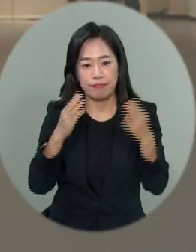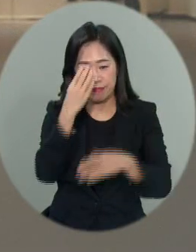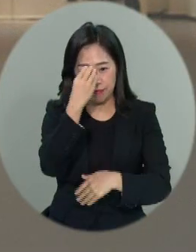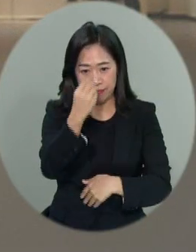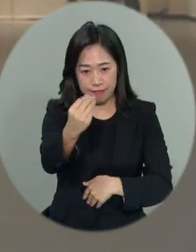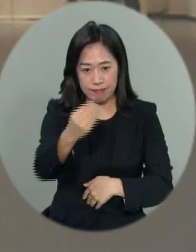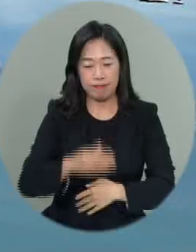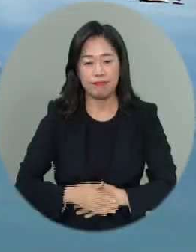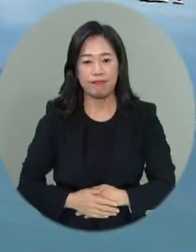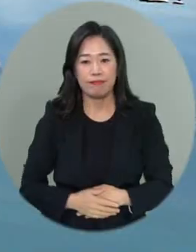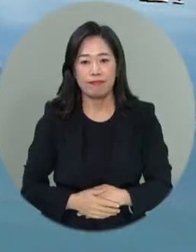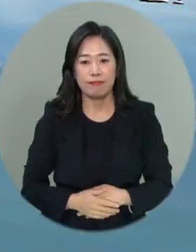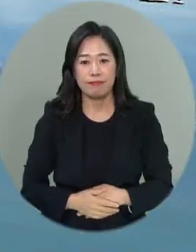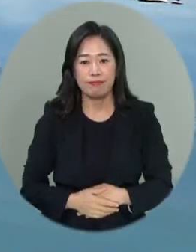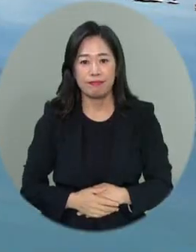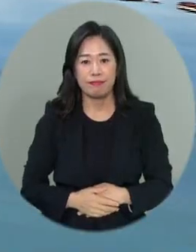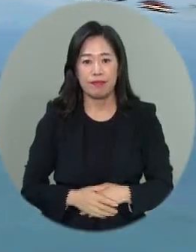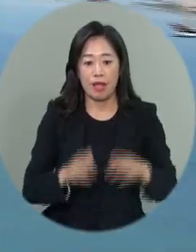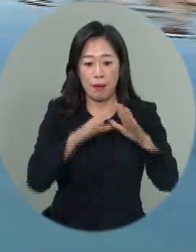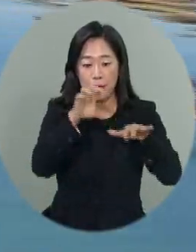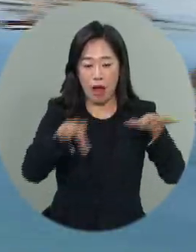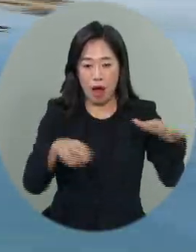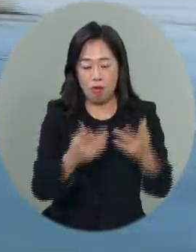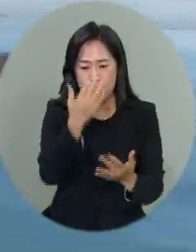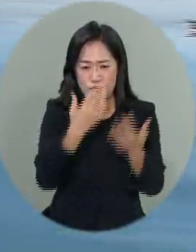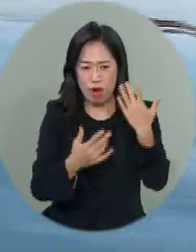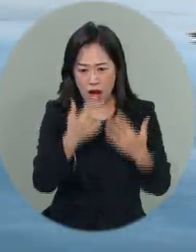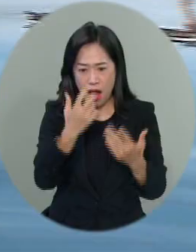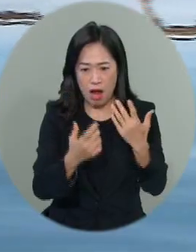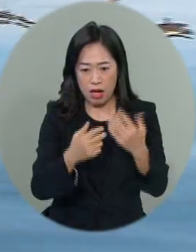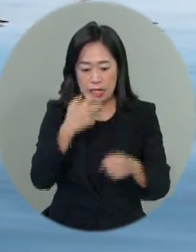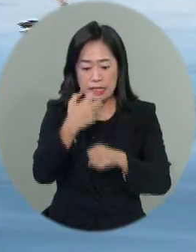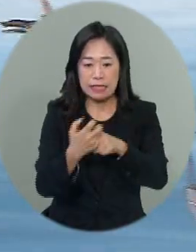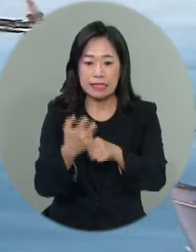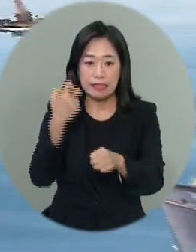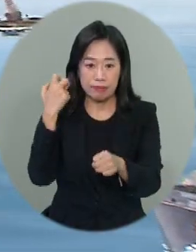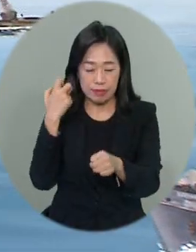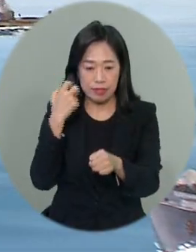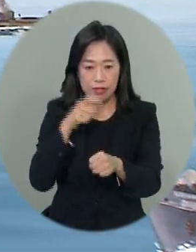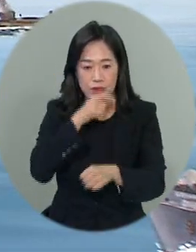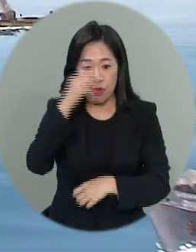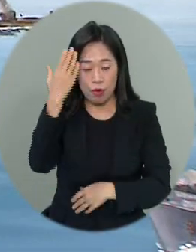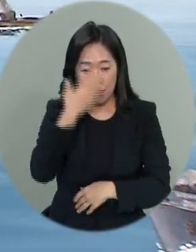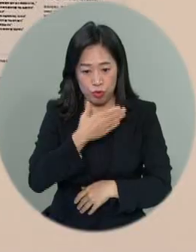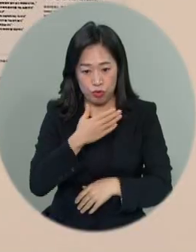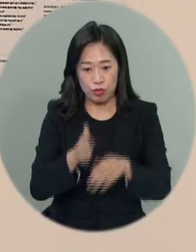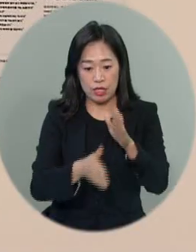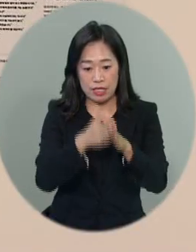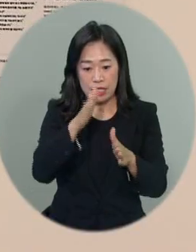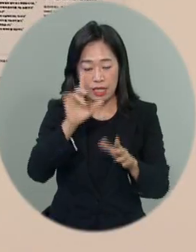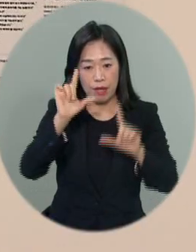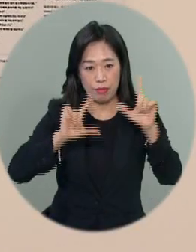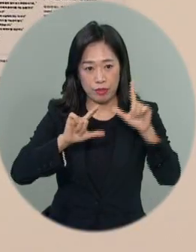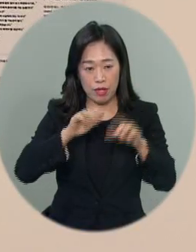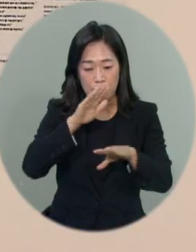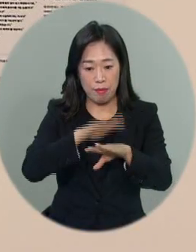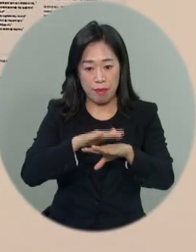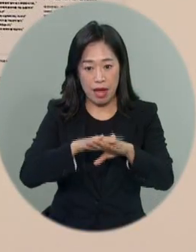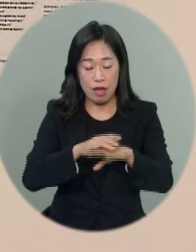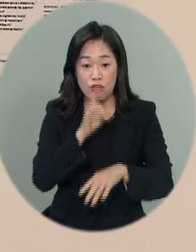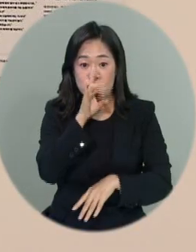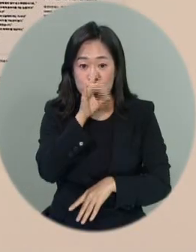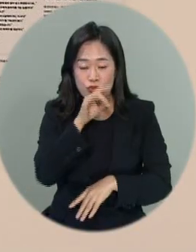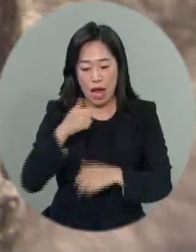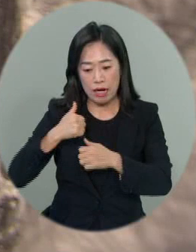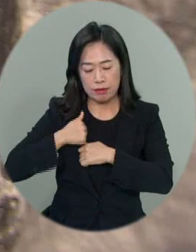기자입니다. 마을 곳곳이 불타고 있는 70여 년 전 여수 시내의 모습. 밭 한가운데선